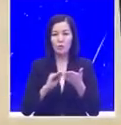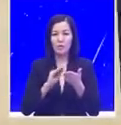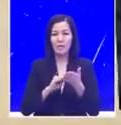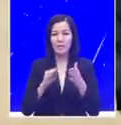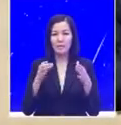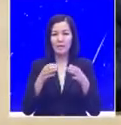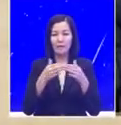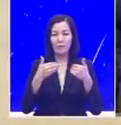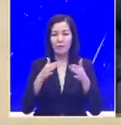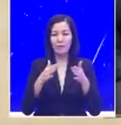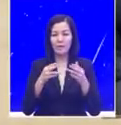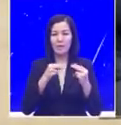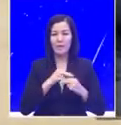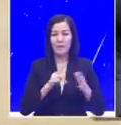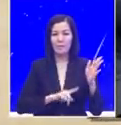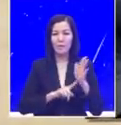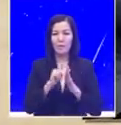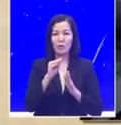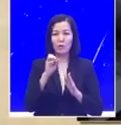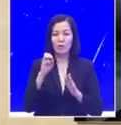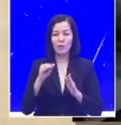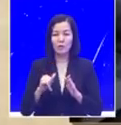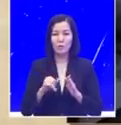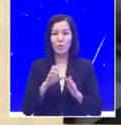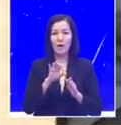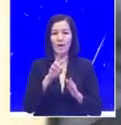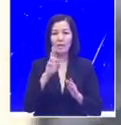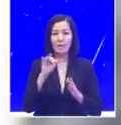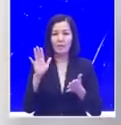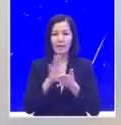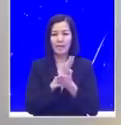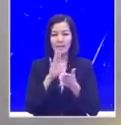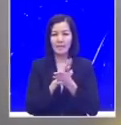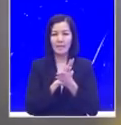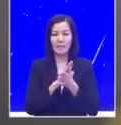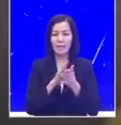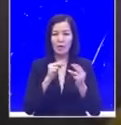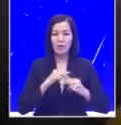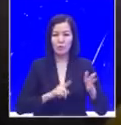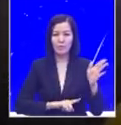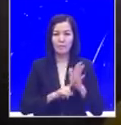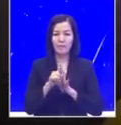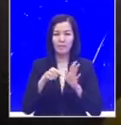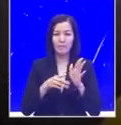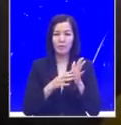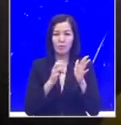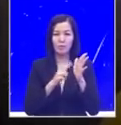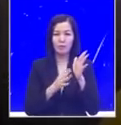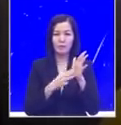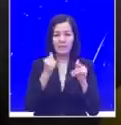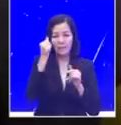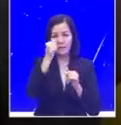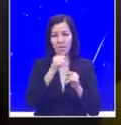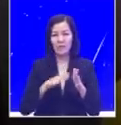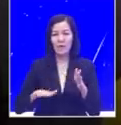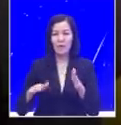бітірді. Алғашқы еңбек жолын Жетісу, Октябрь туы газеттерінде тілші болып бастады. 1978 жылы Жаркент қаласындағы